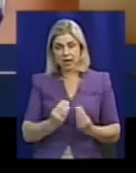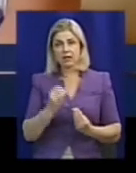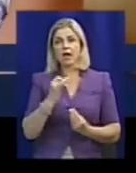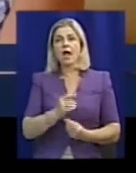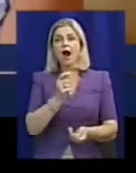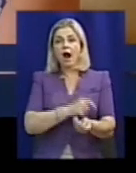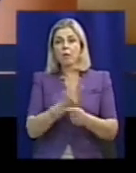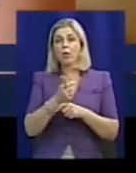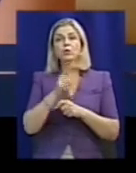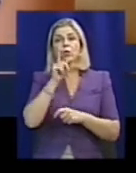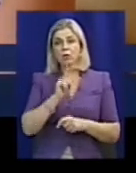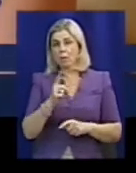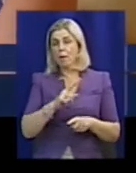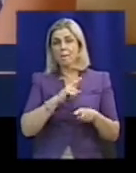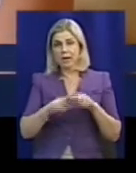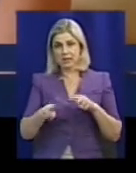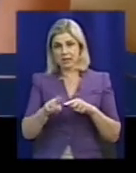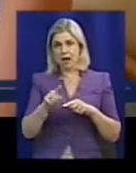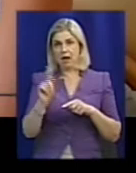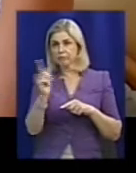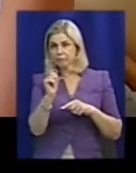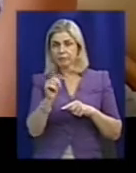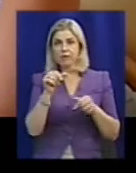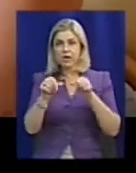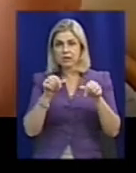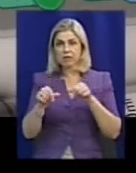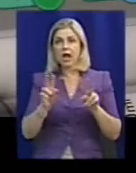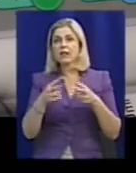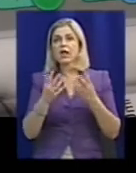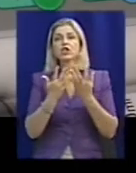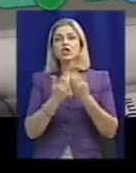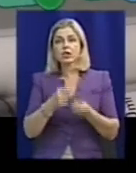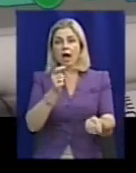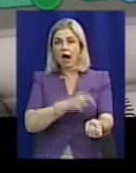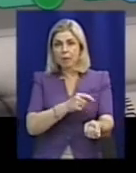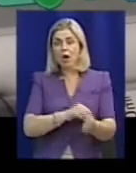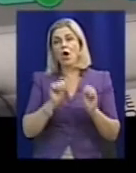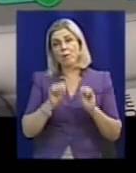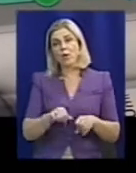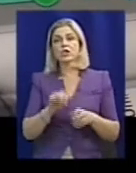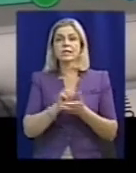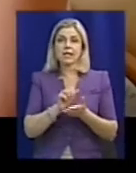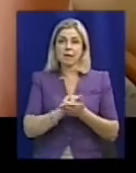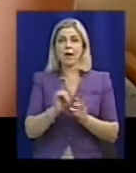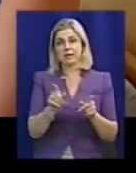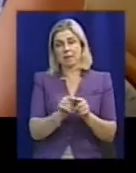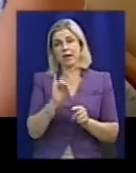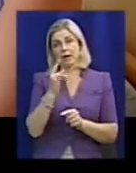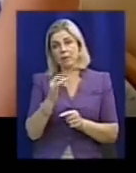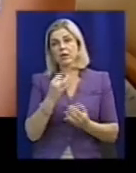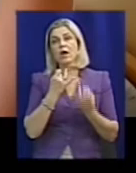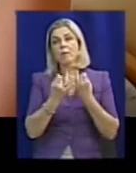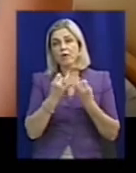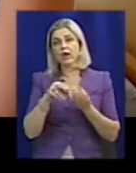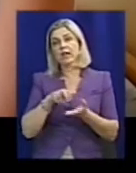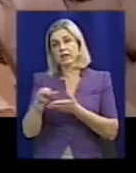дуже зручно, тому що швидкість виставлена. Не треба рахувати крапельки сидіти, а можна зайнятися дитиною, можна пограти, можна піти